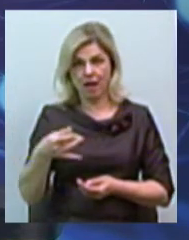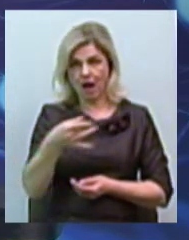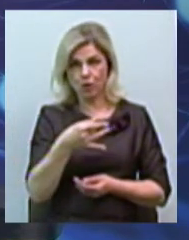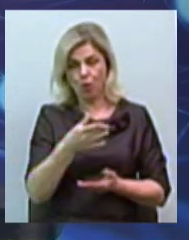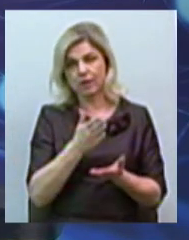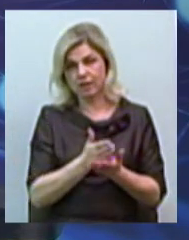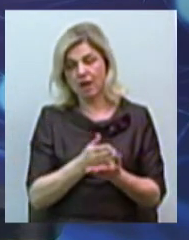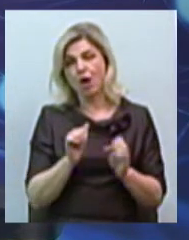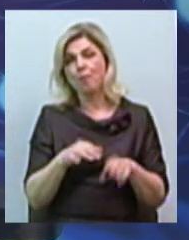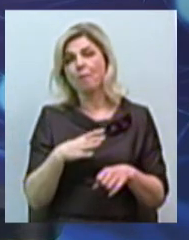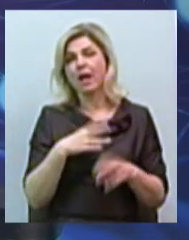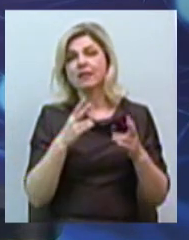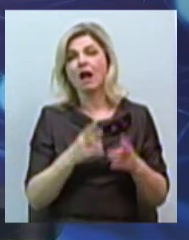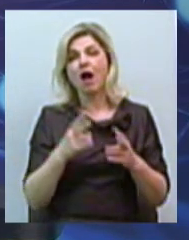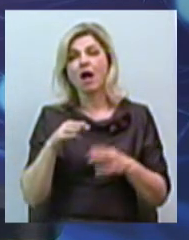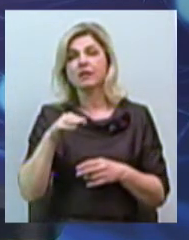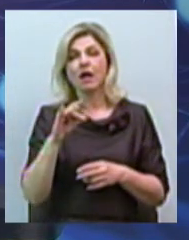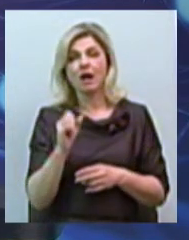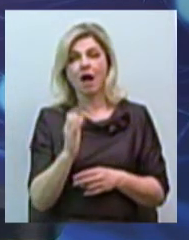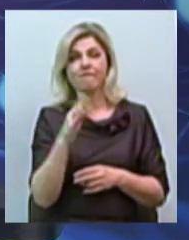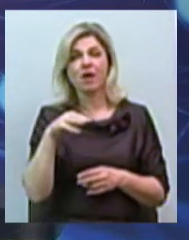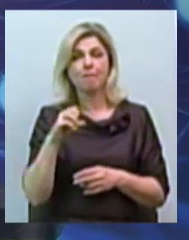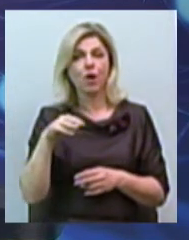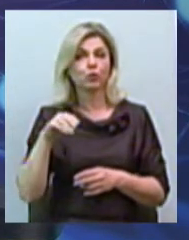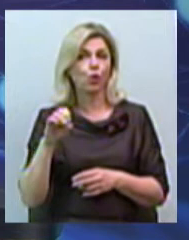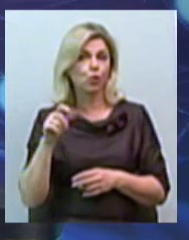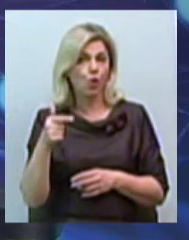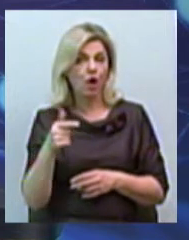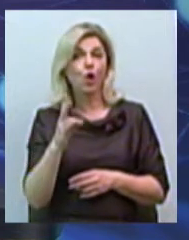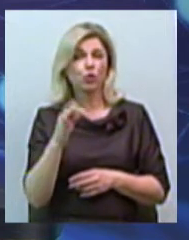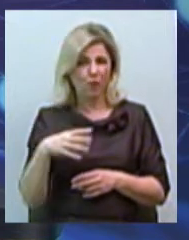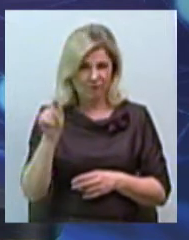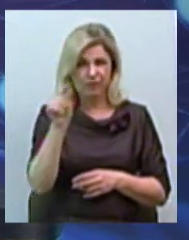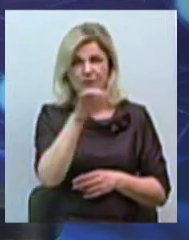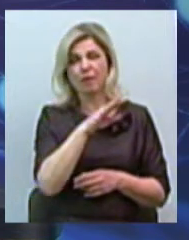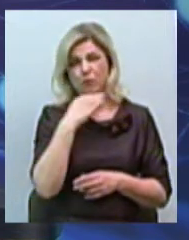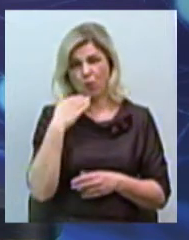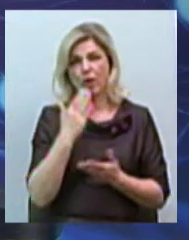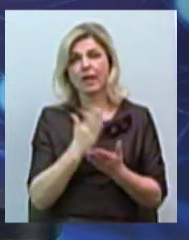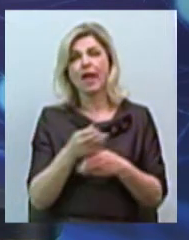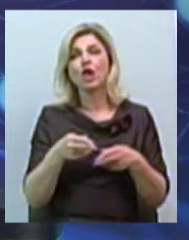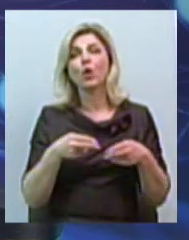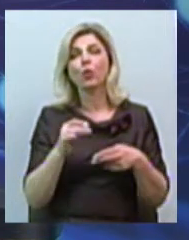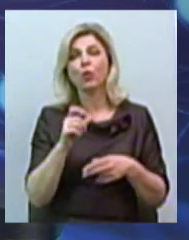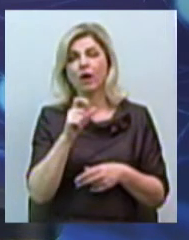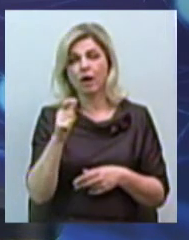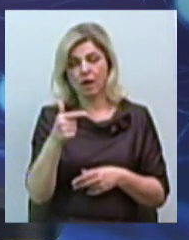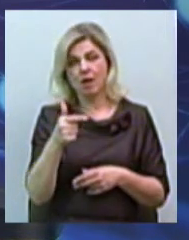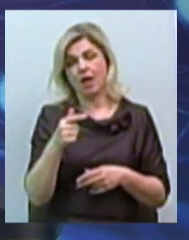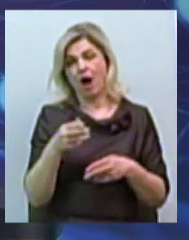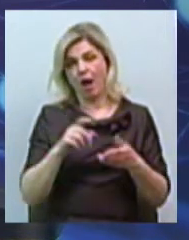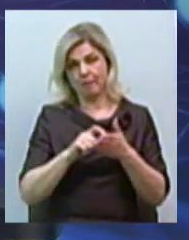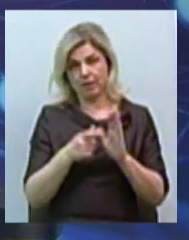десь, можливо, травматологи, проте є хірургічні кабінети. Що потрібно зробити? Промити